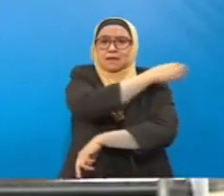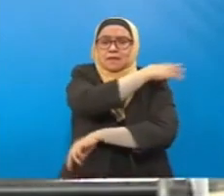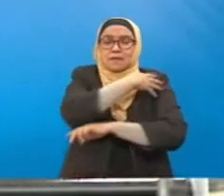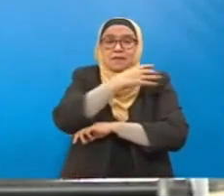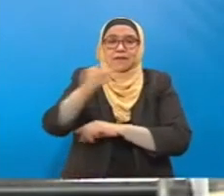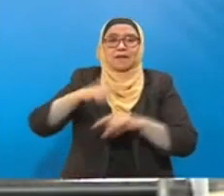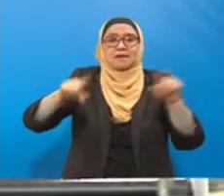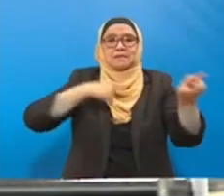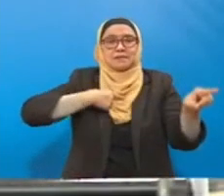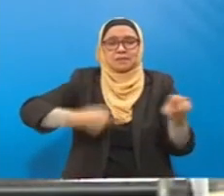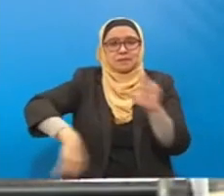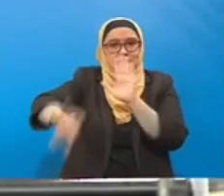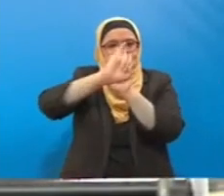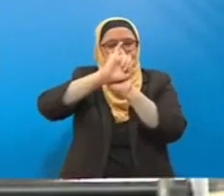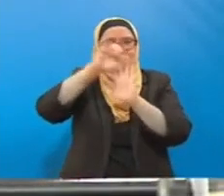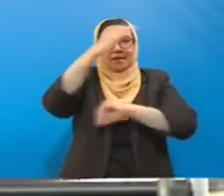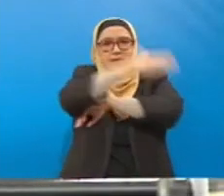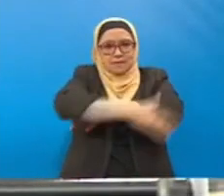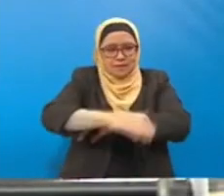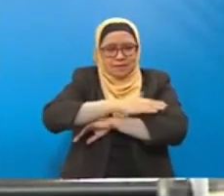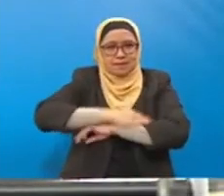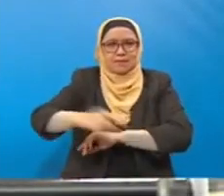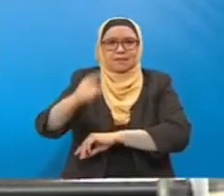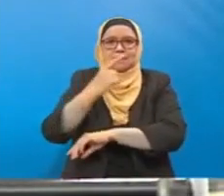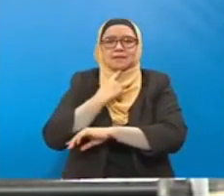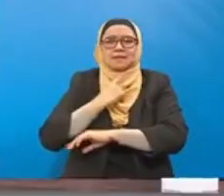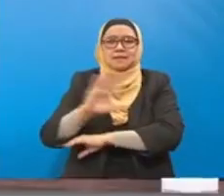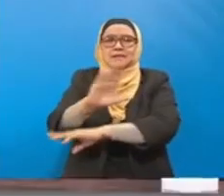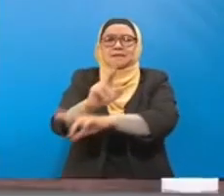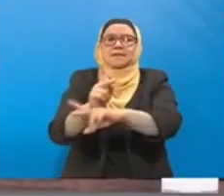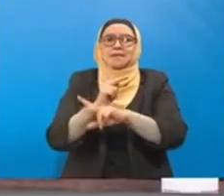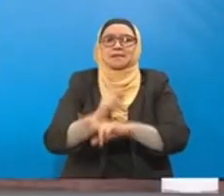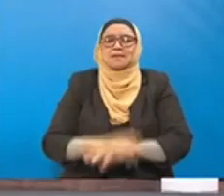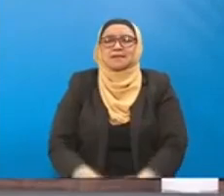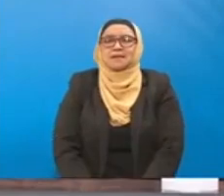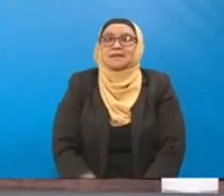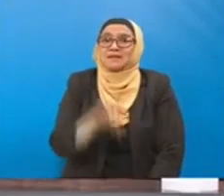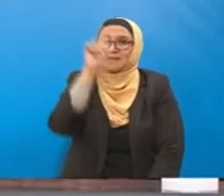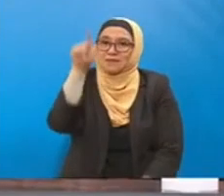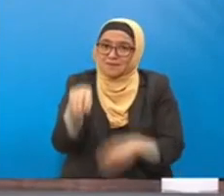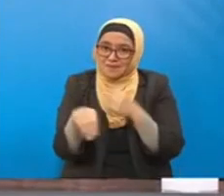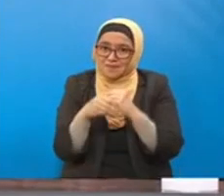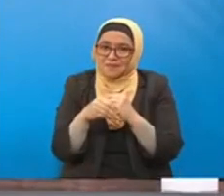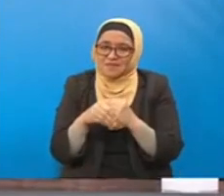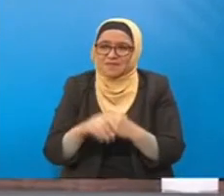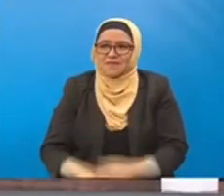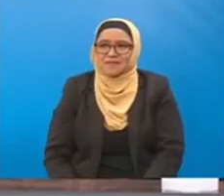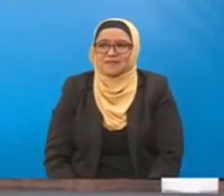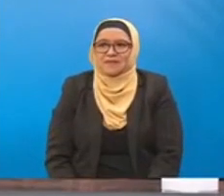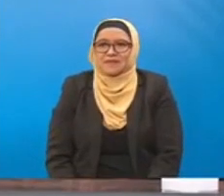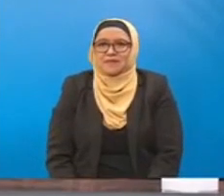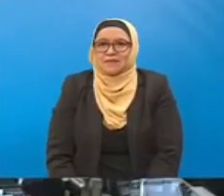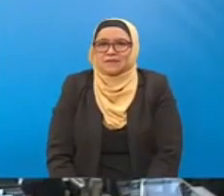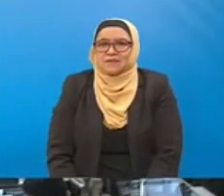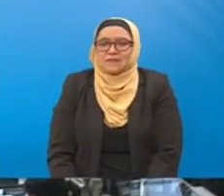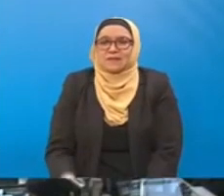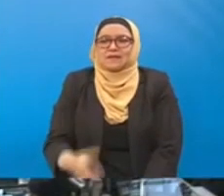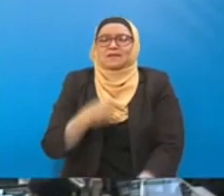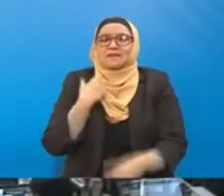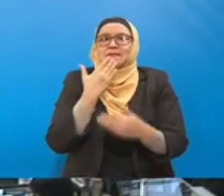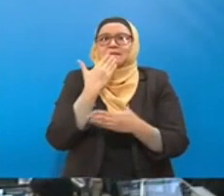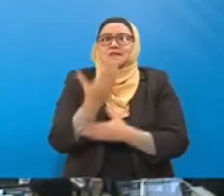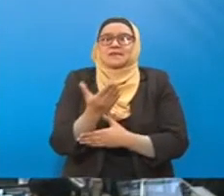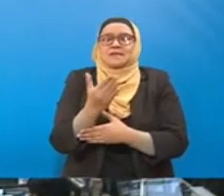mereka terjamin mereka tidak terproses seorang teman yang Terima kasih yang Muhammad malah menteri di atas